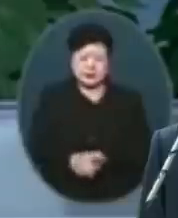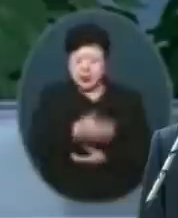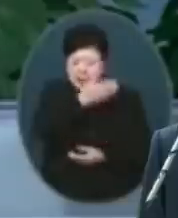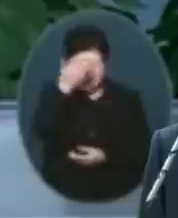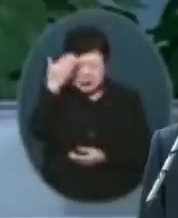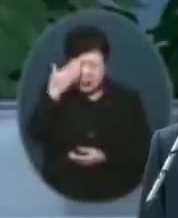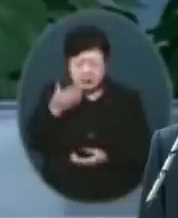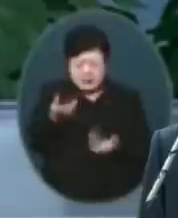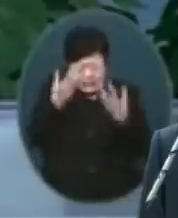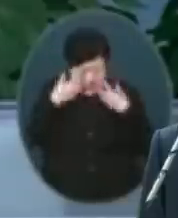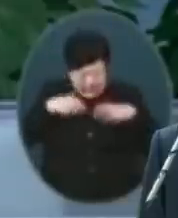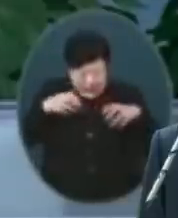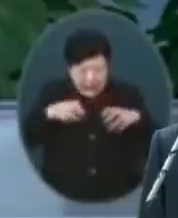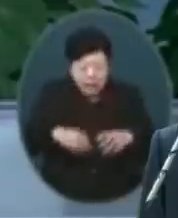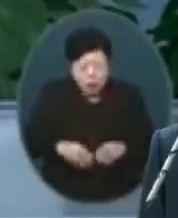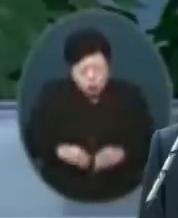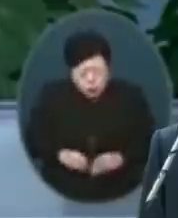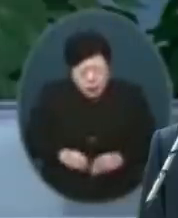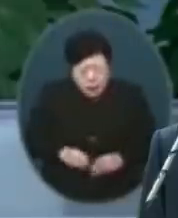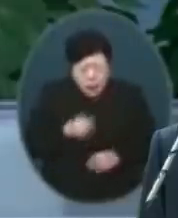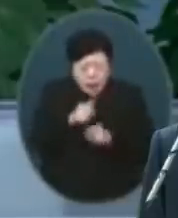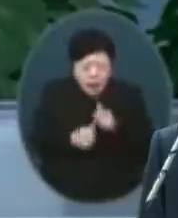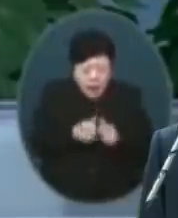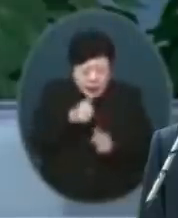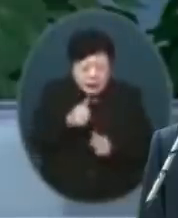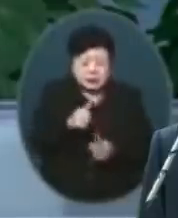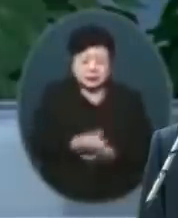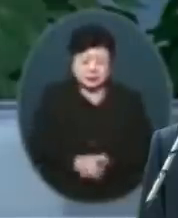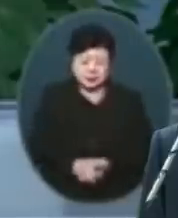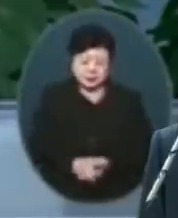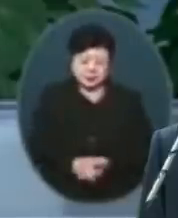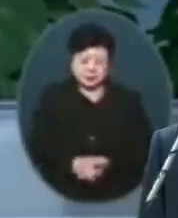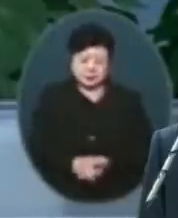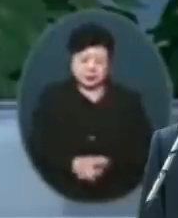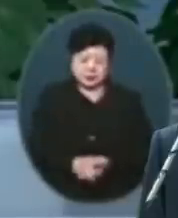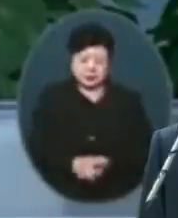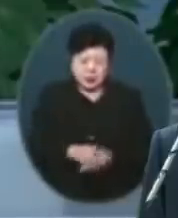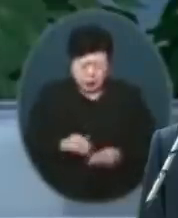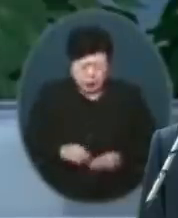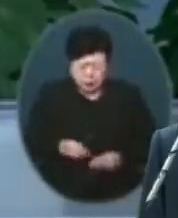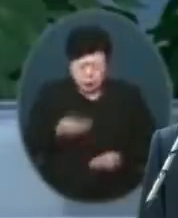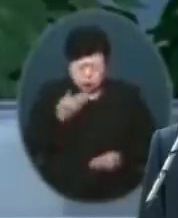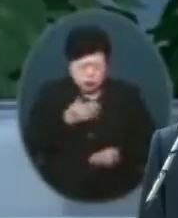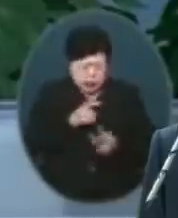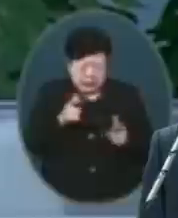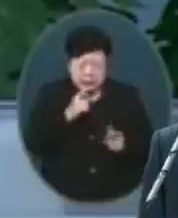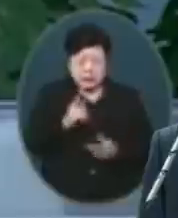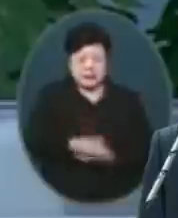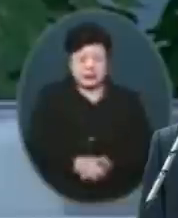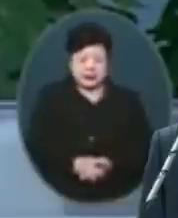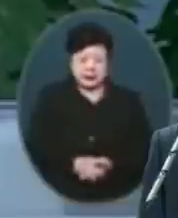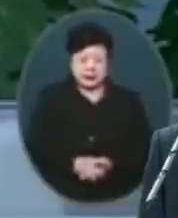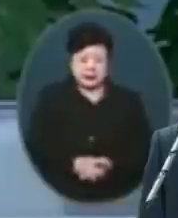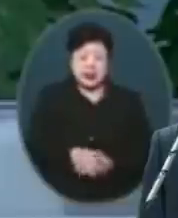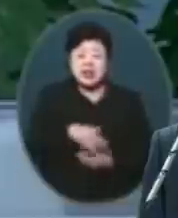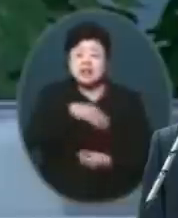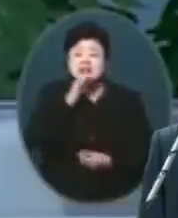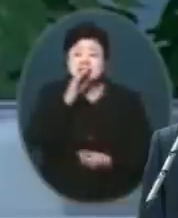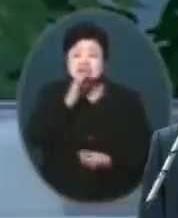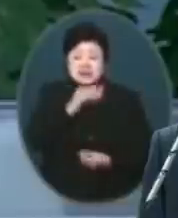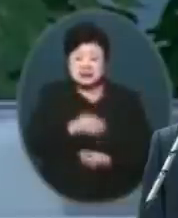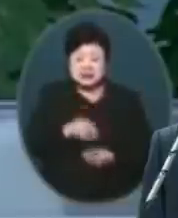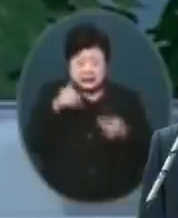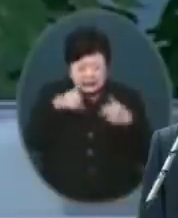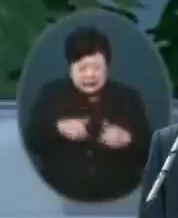젊은 사자가 굶을 때라도 하나님을 의지하는 사람은 굶주리게 하지 않겠다는 것입니다. 나이 든 사자는